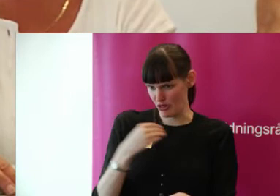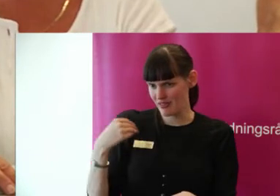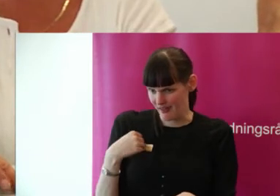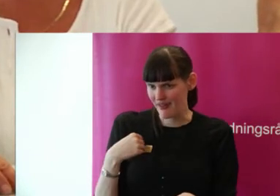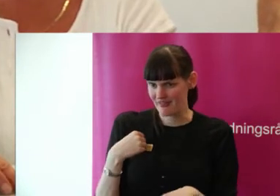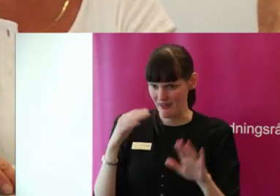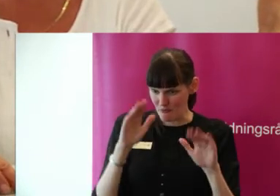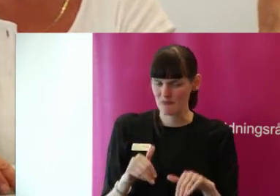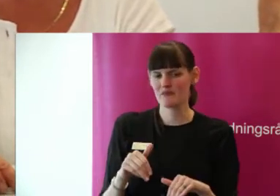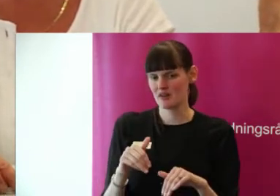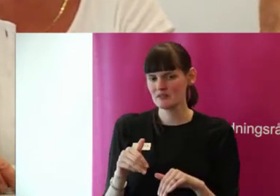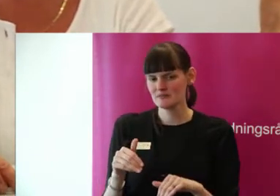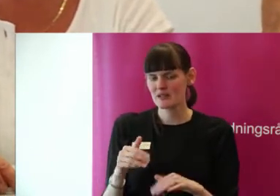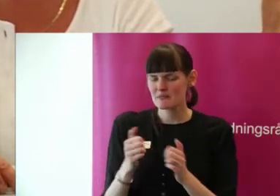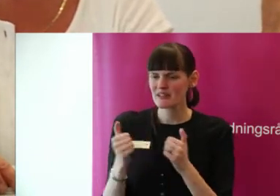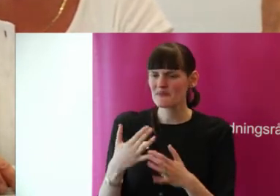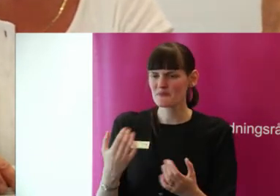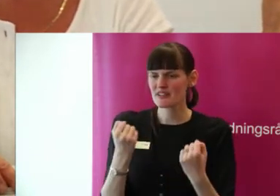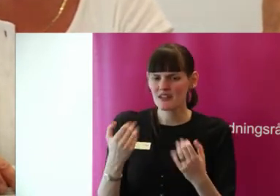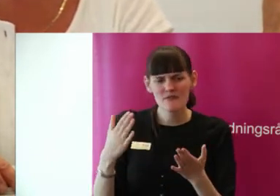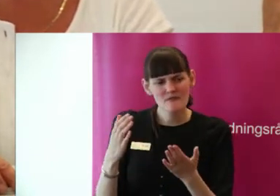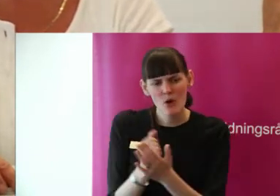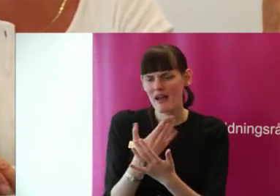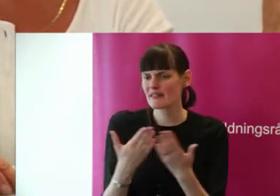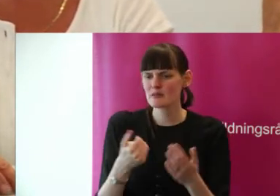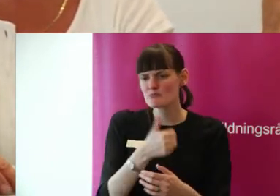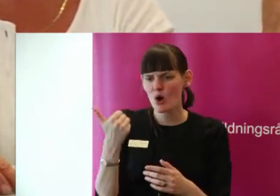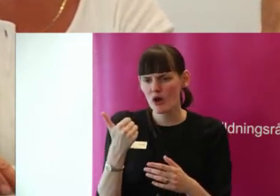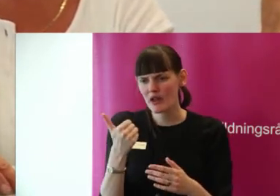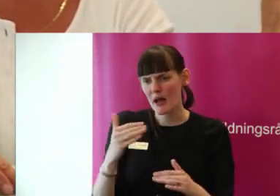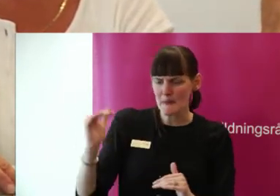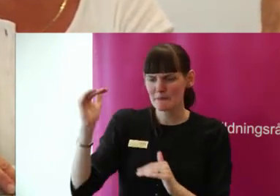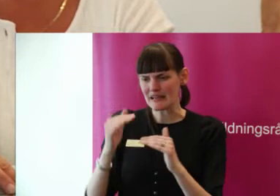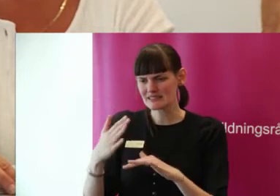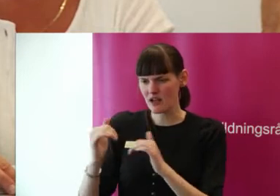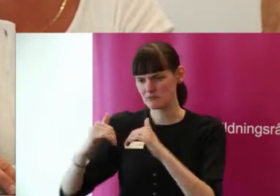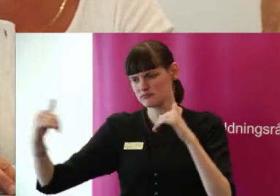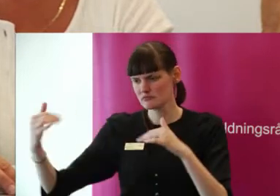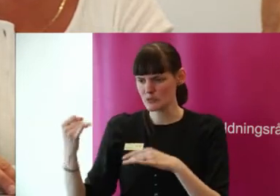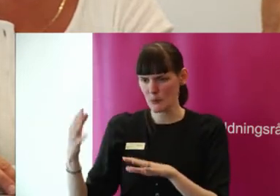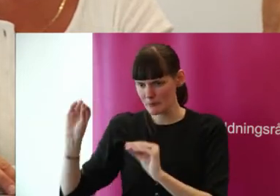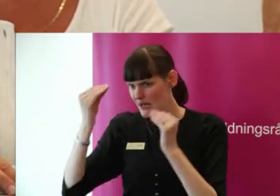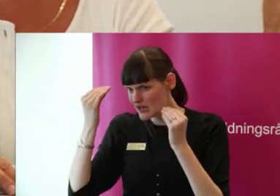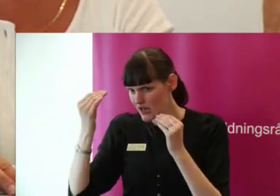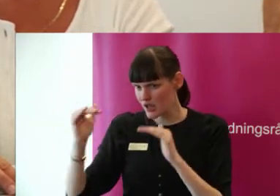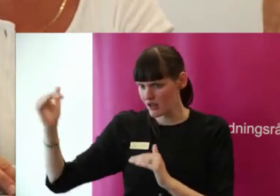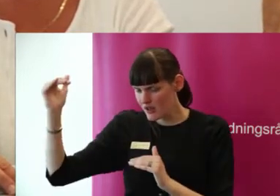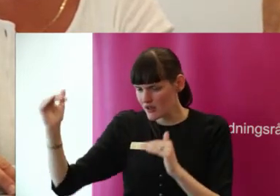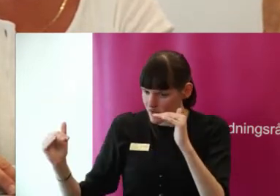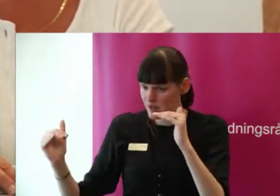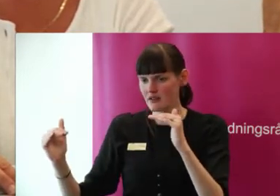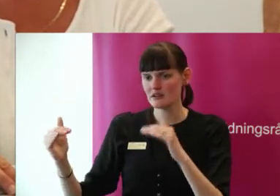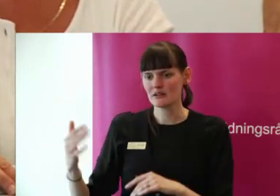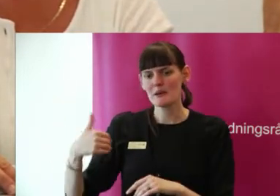det här med att fånga att man är mer än bara att minska utbildningsklyftor. Man är mer än att bara skapa engagemang. Man